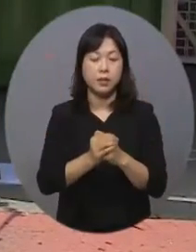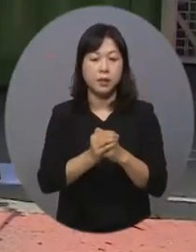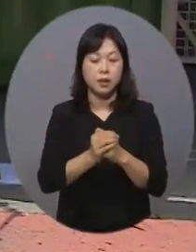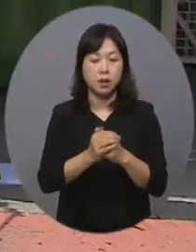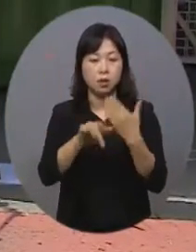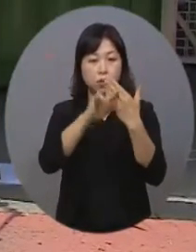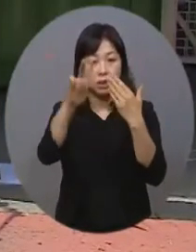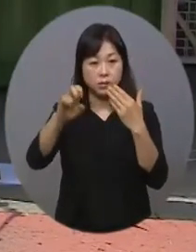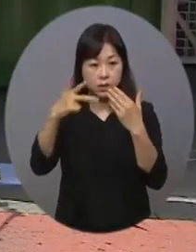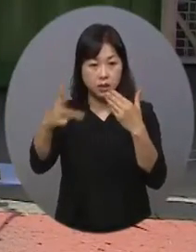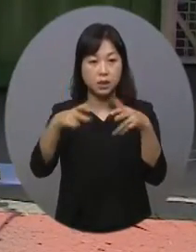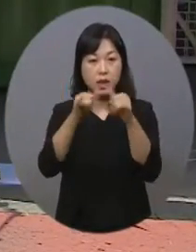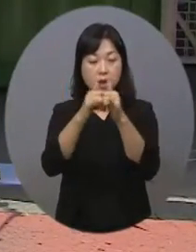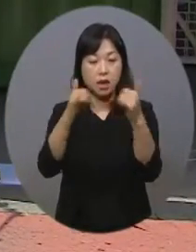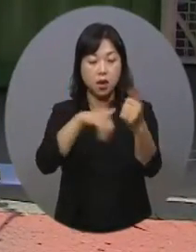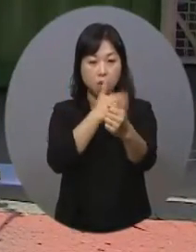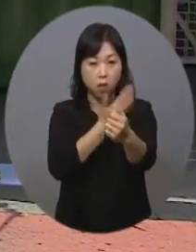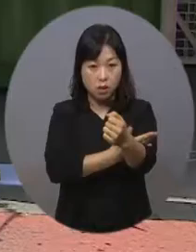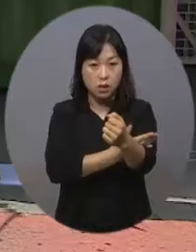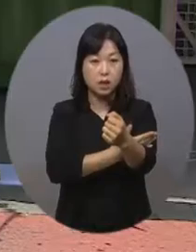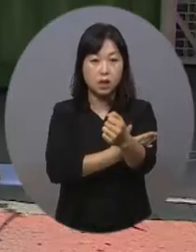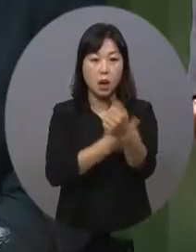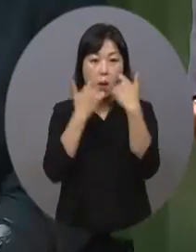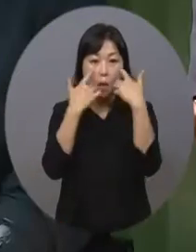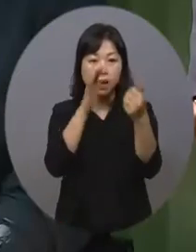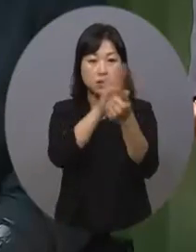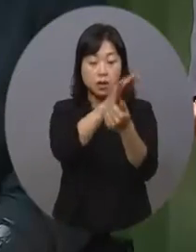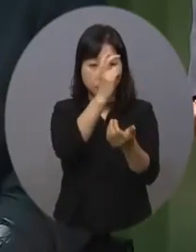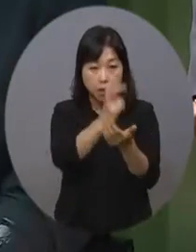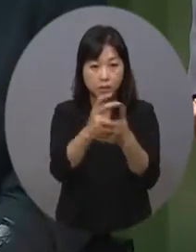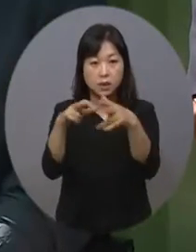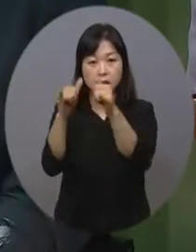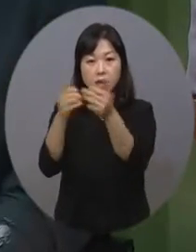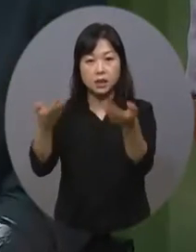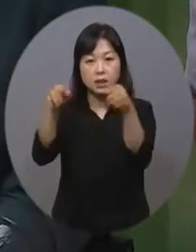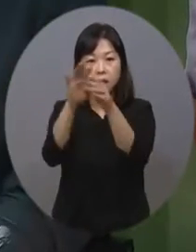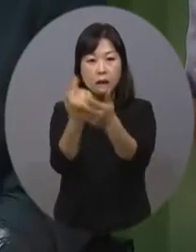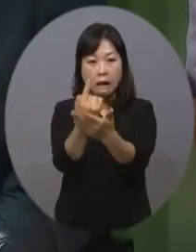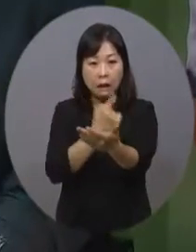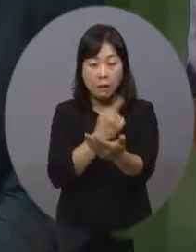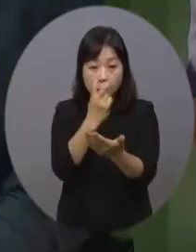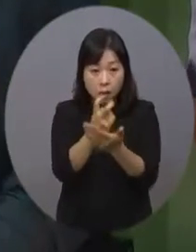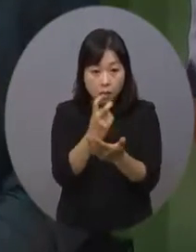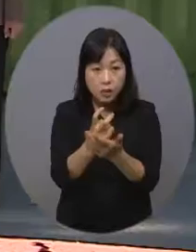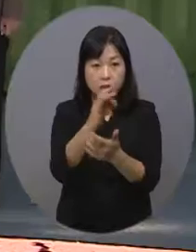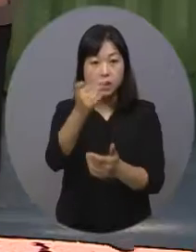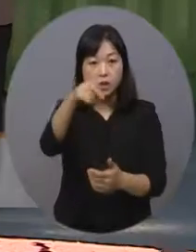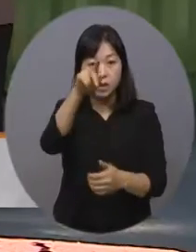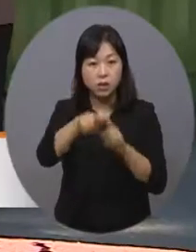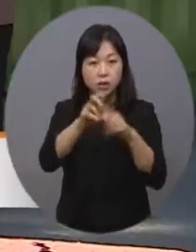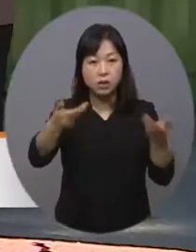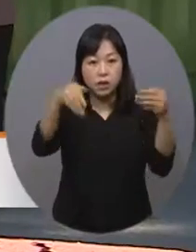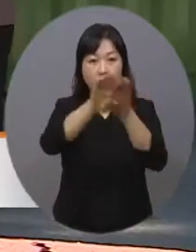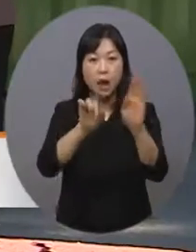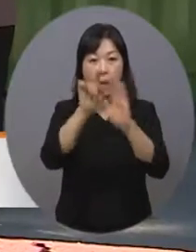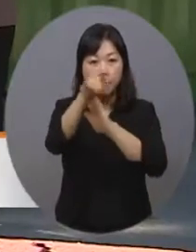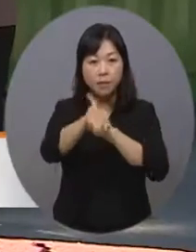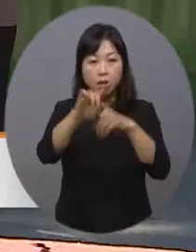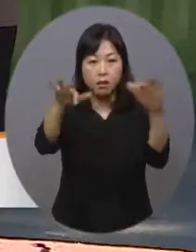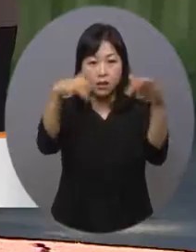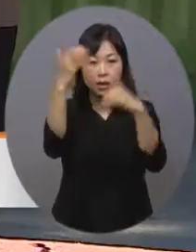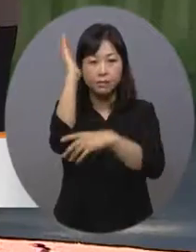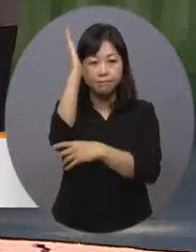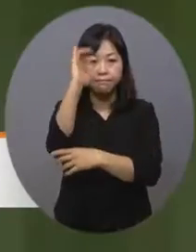권리 보장법 장애인 탈시설 지원법 제정연대는 이룸센터 앞에서 기자회견을 열고 이 같은 내용을 담은